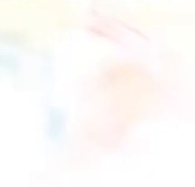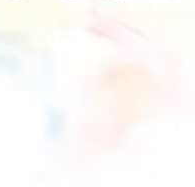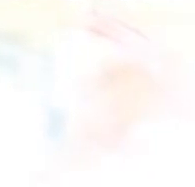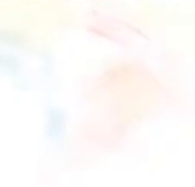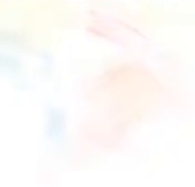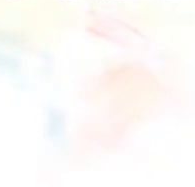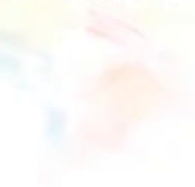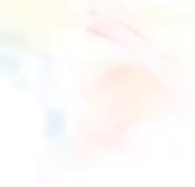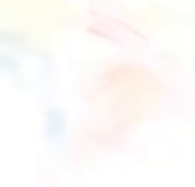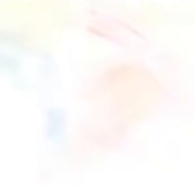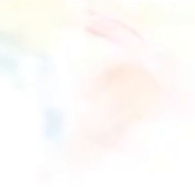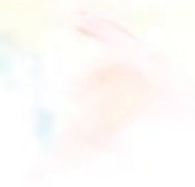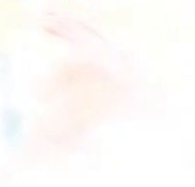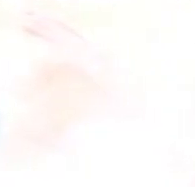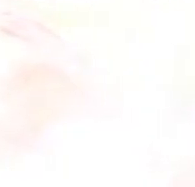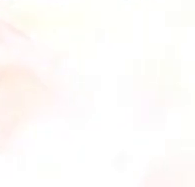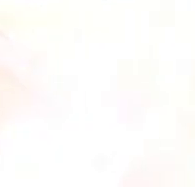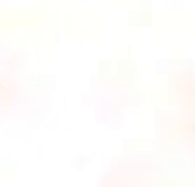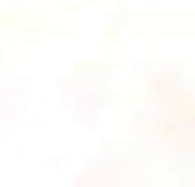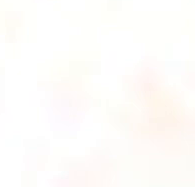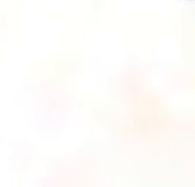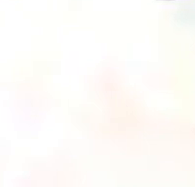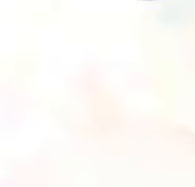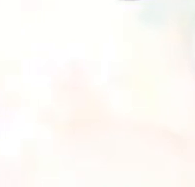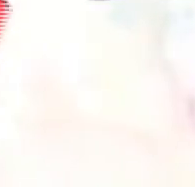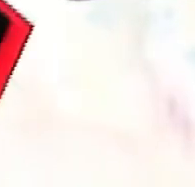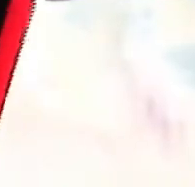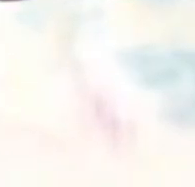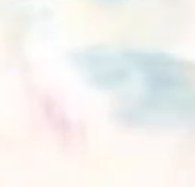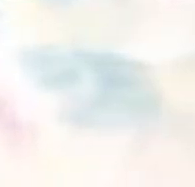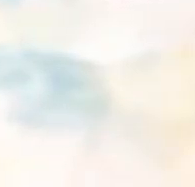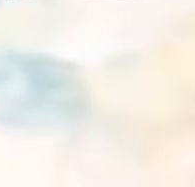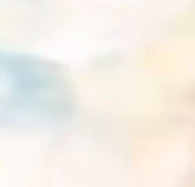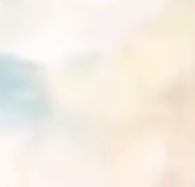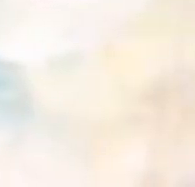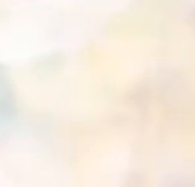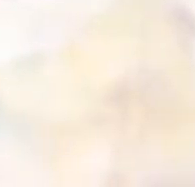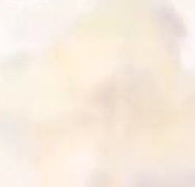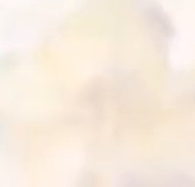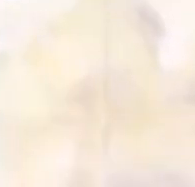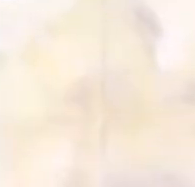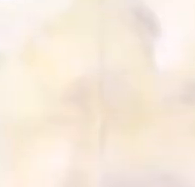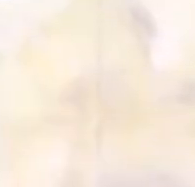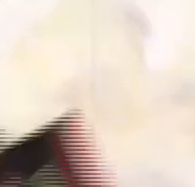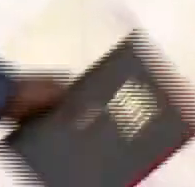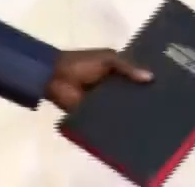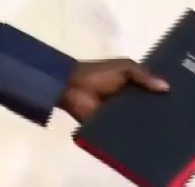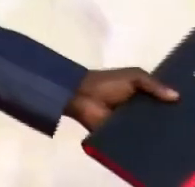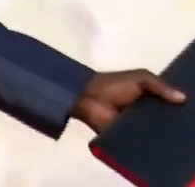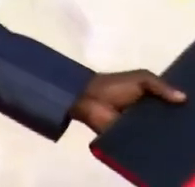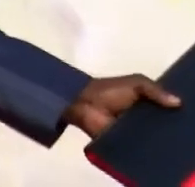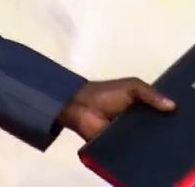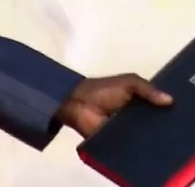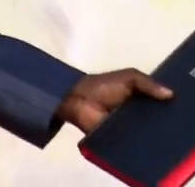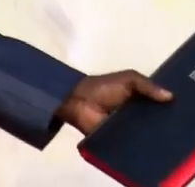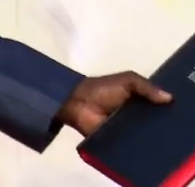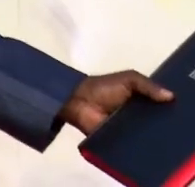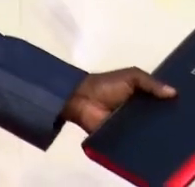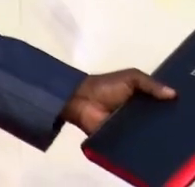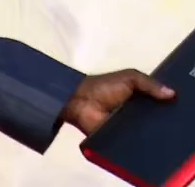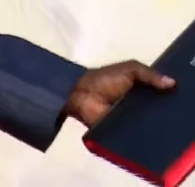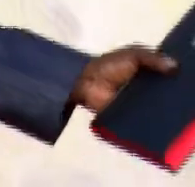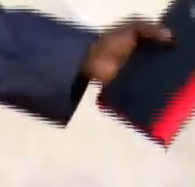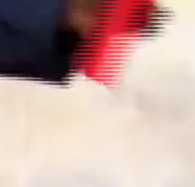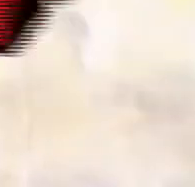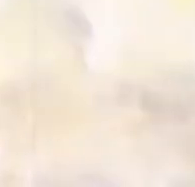Biblia ina mwongozo mzuri mno, hatua za msingi za kuchukua, mwendo ambao